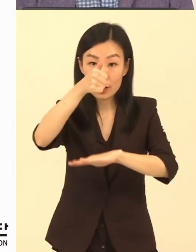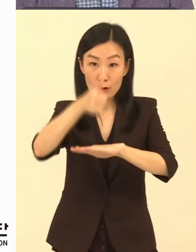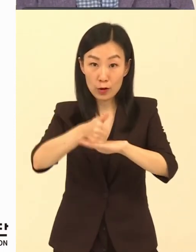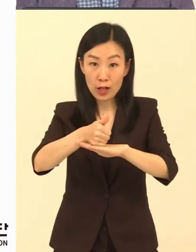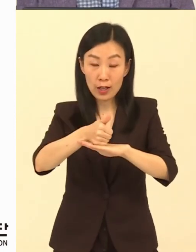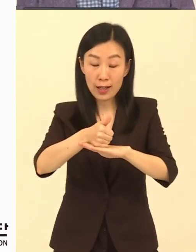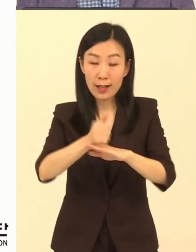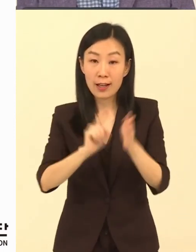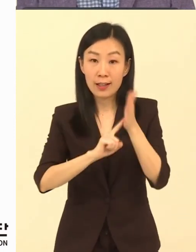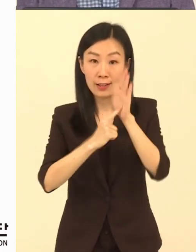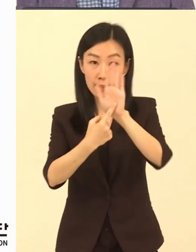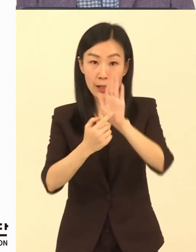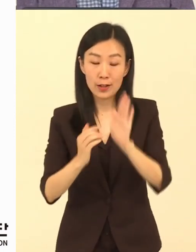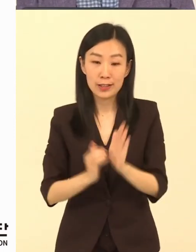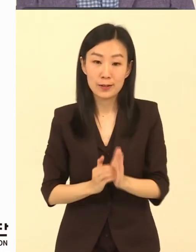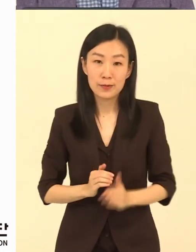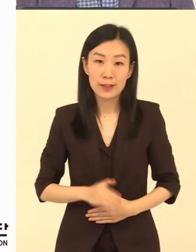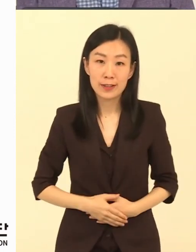보고되었습니다.